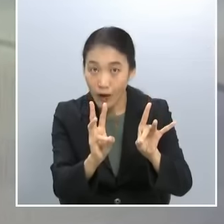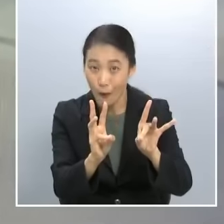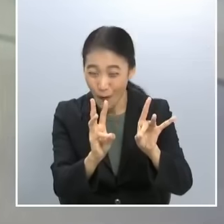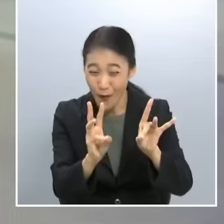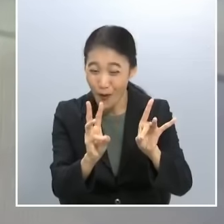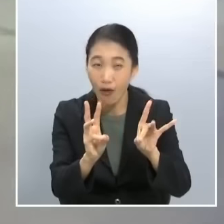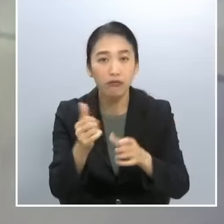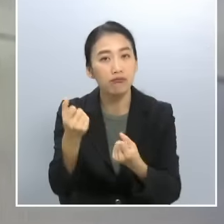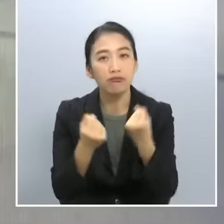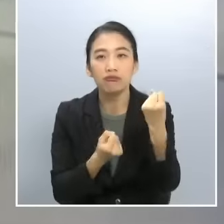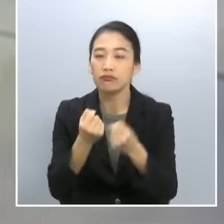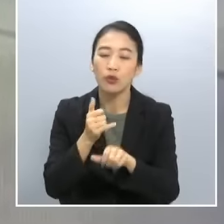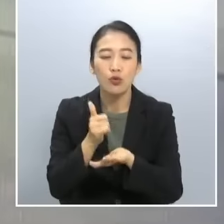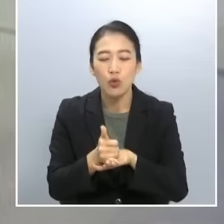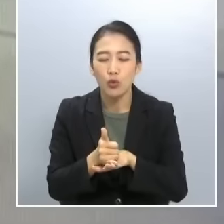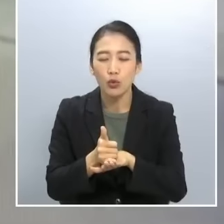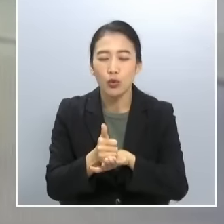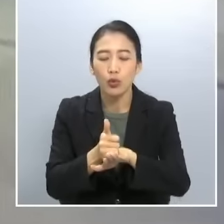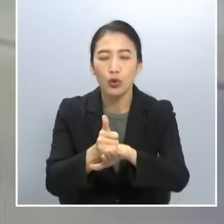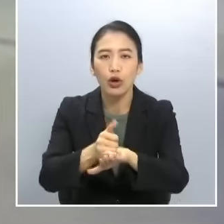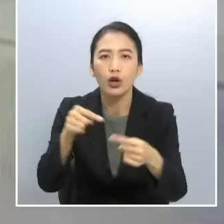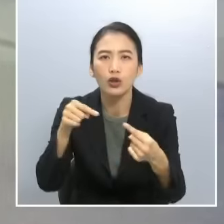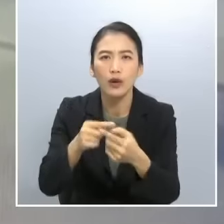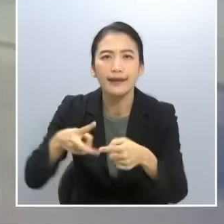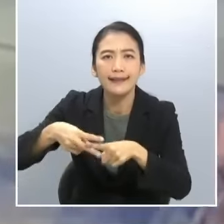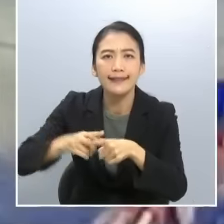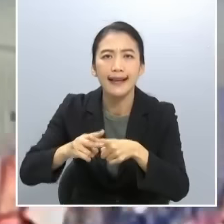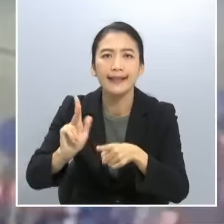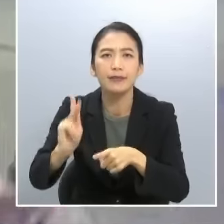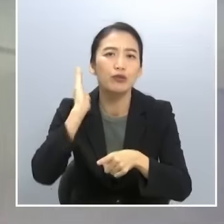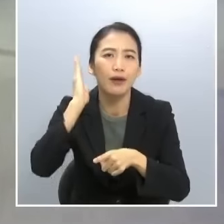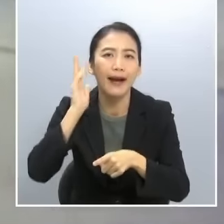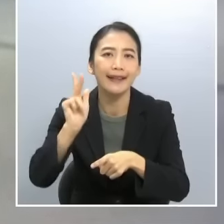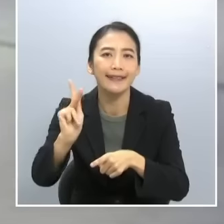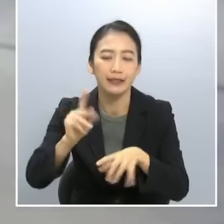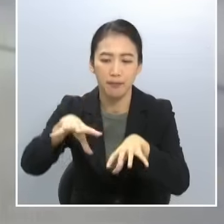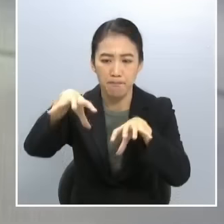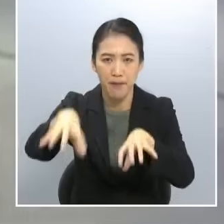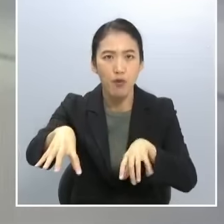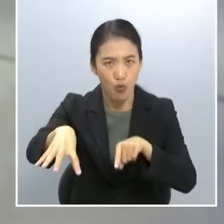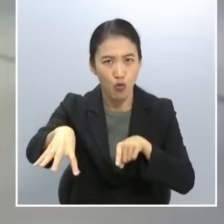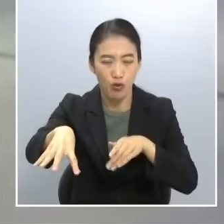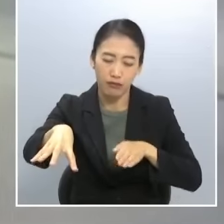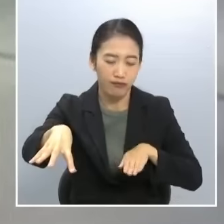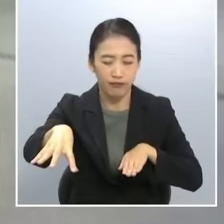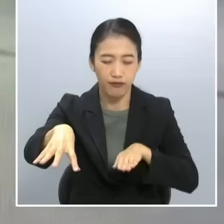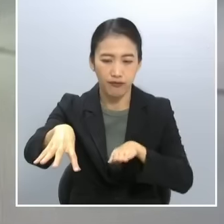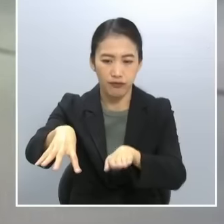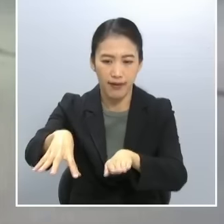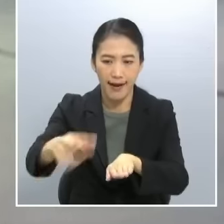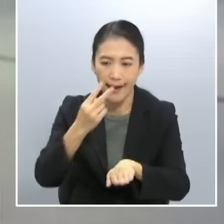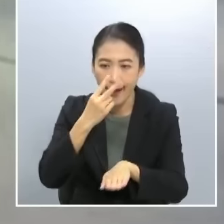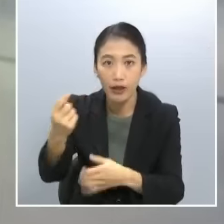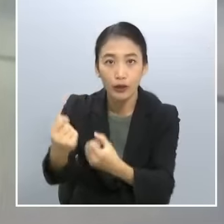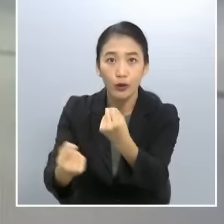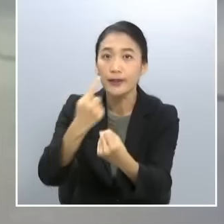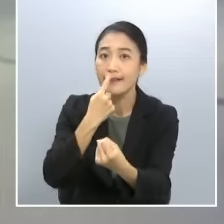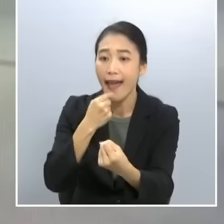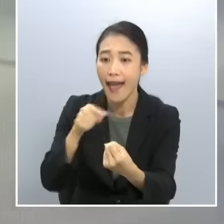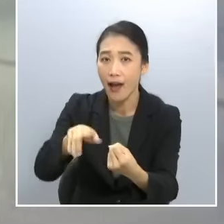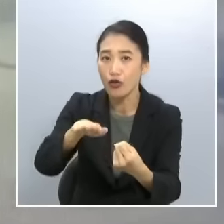อู่ของช่างอังกฤษพรใส่เสื้อสีแดงลงมาจากรถโดยเห็นรถเก๋งสีแดงจอดอยู่ด้วยนะครับคุณผู้ชมฮะจากนั้น